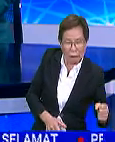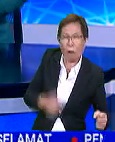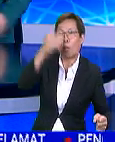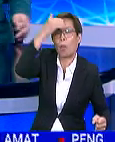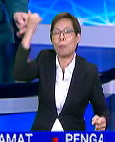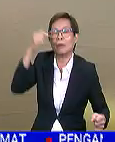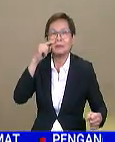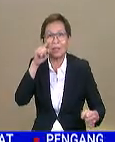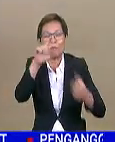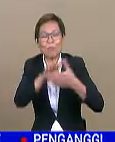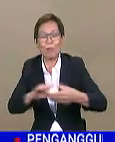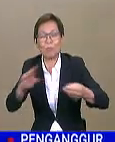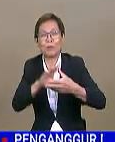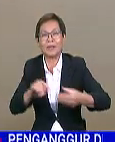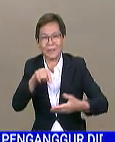saksikan kisah ini.